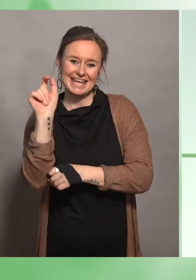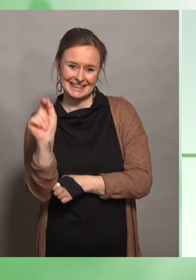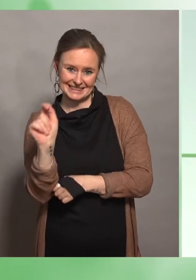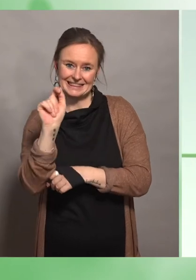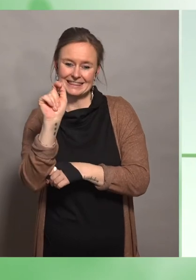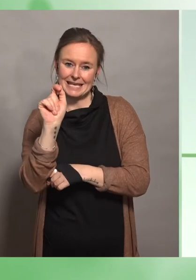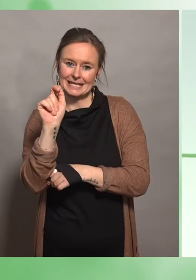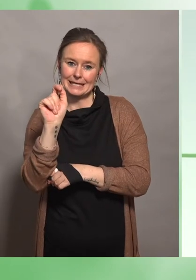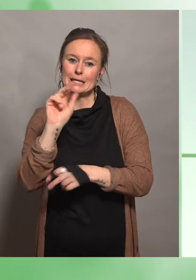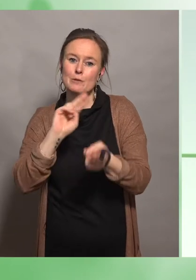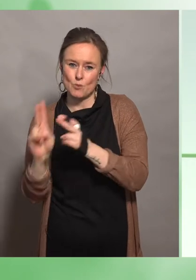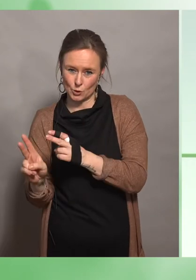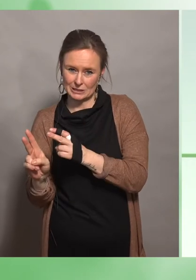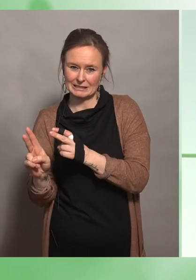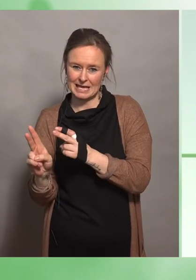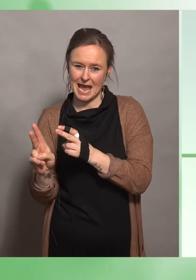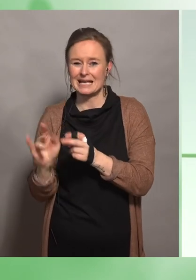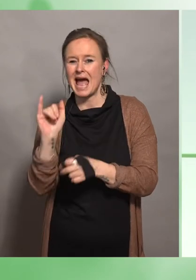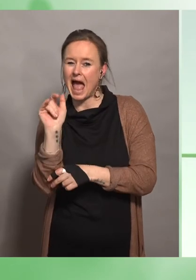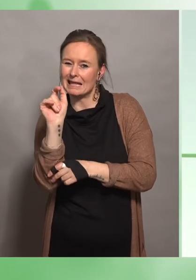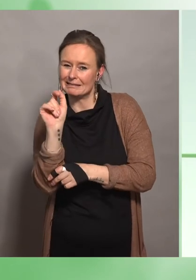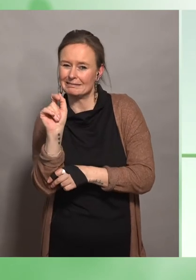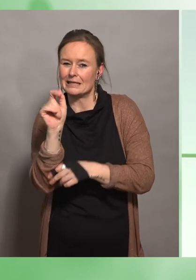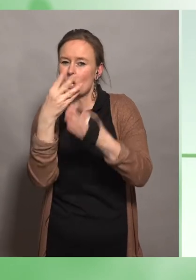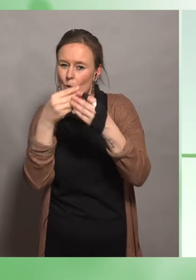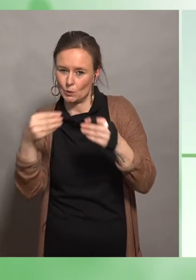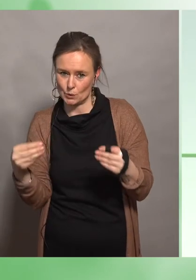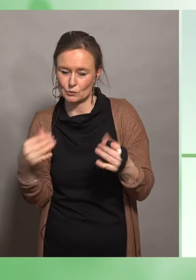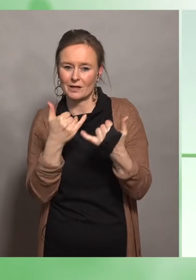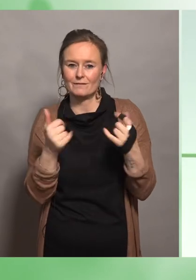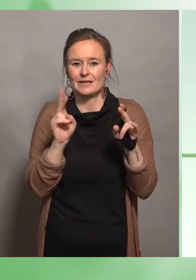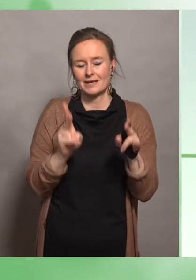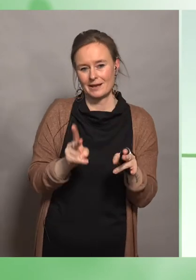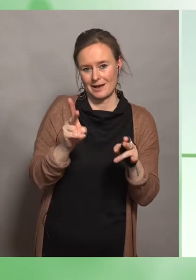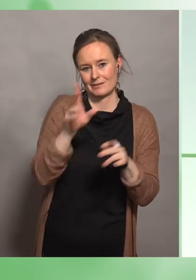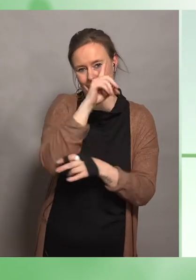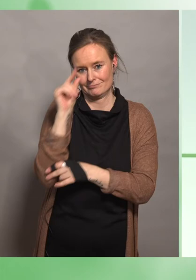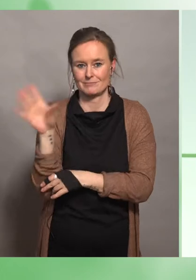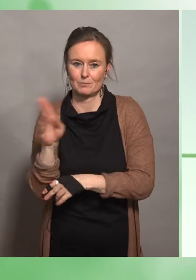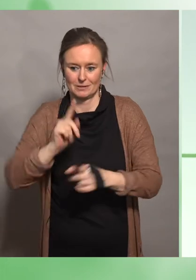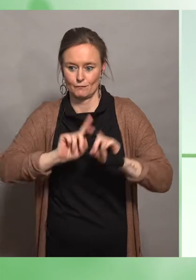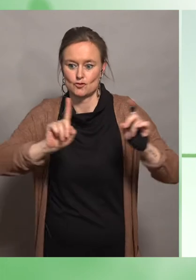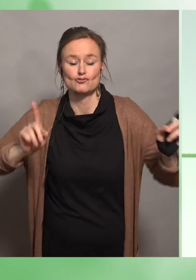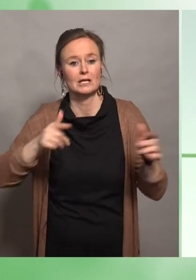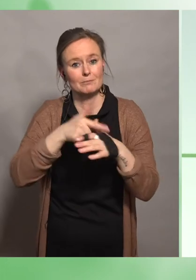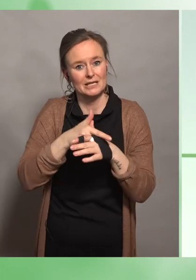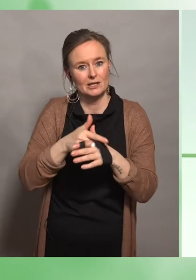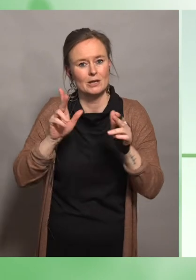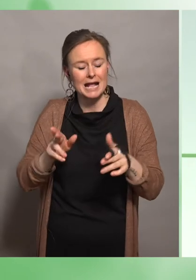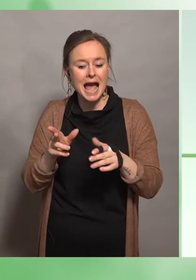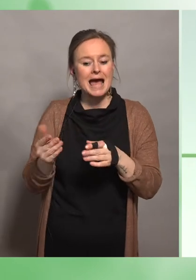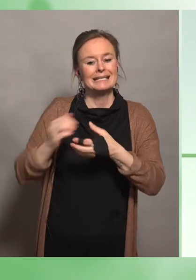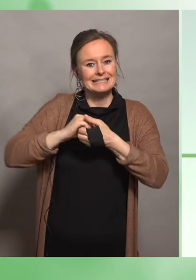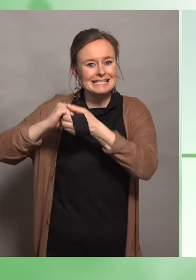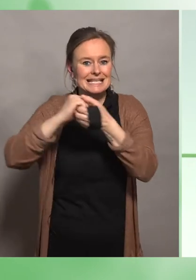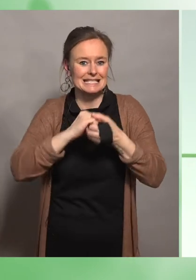also technologische Lösungen, wie man Menschen mit unterschiedlichen Behinderungen auch wirklich in die Gesellschaft